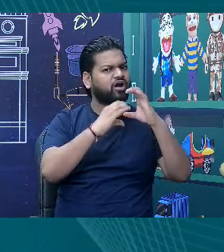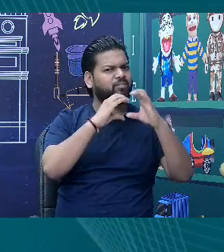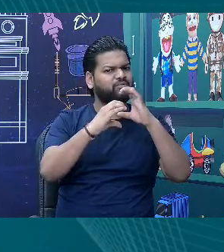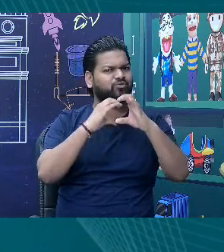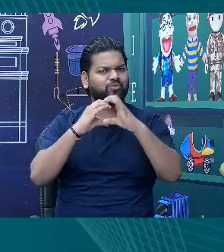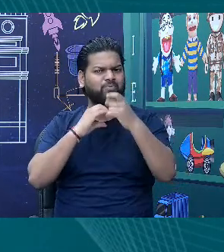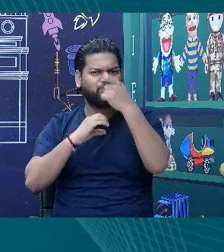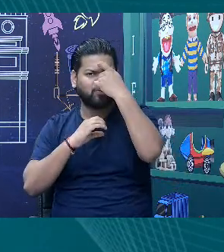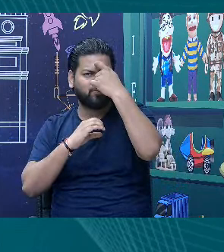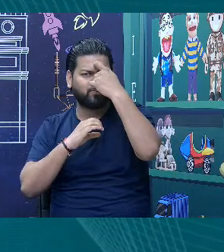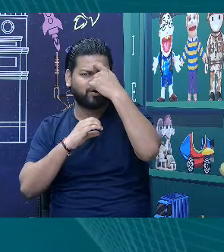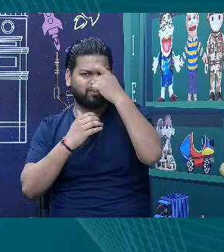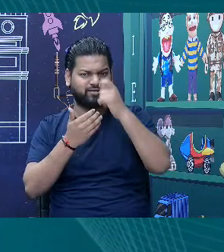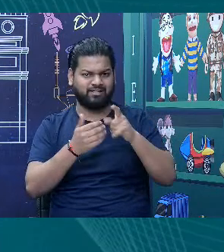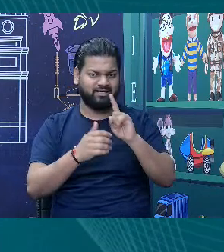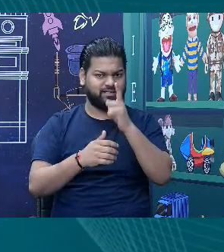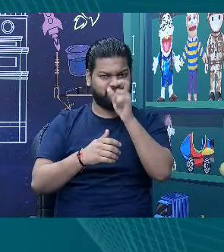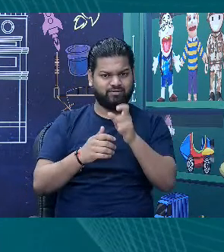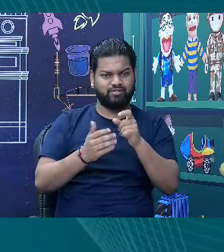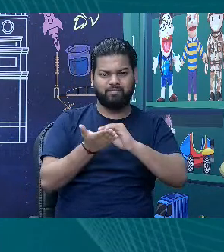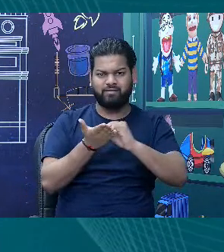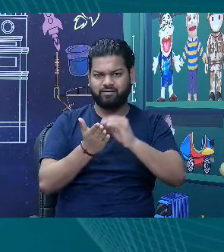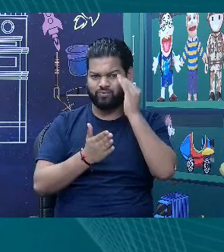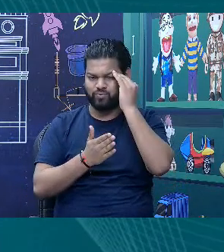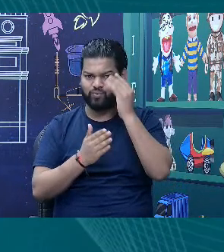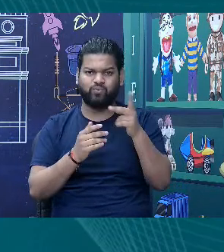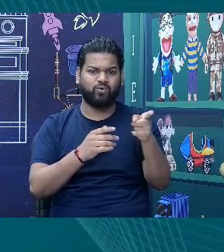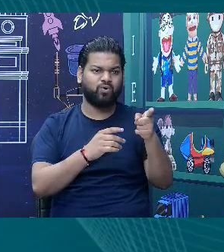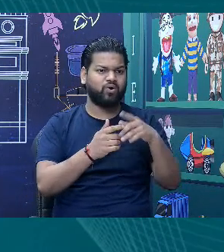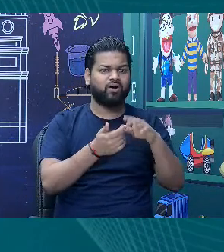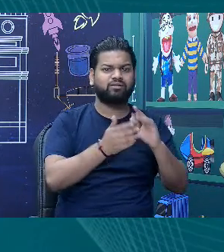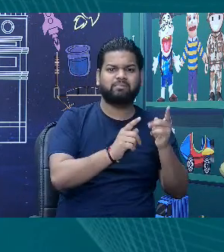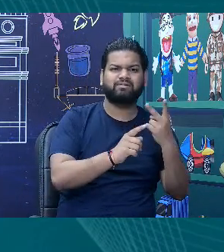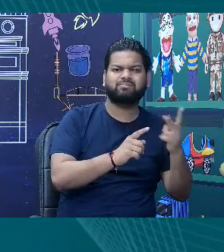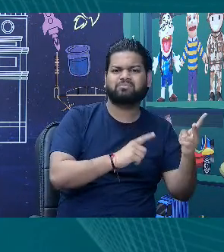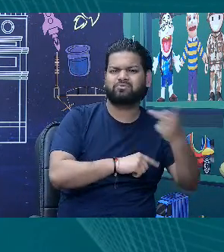है, बिकॉज ऑल ऑफ अस आर डिफरेंट एंड वी कैन सक्सीड एट डिफरेंट थिंग्स.